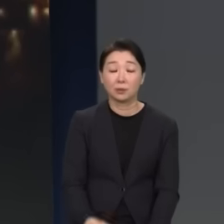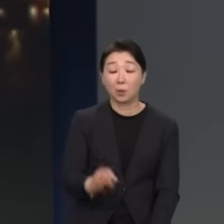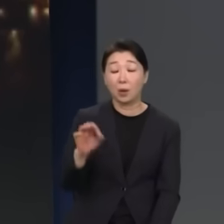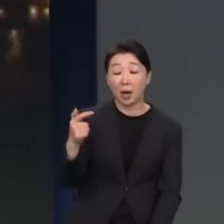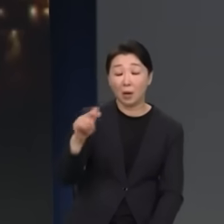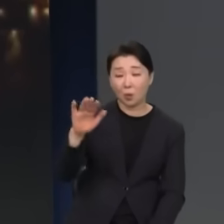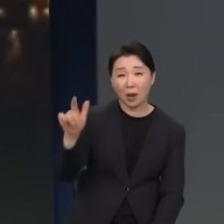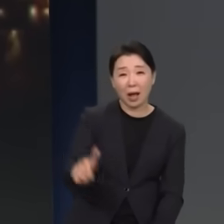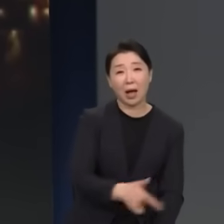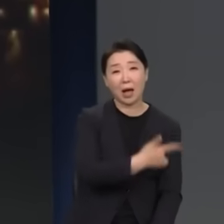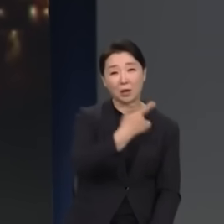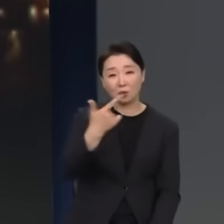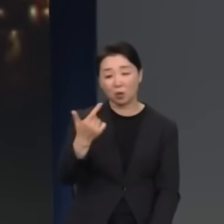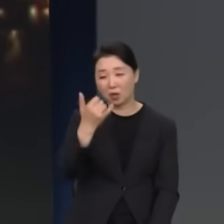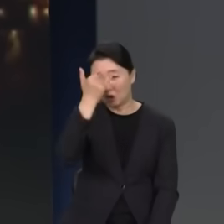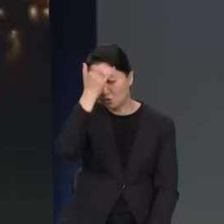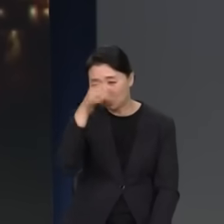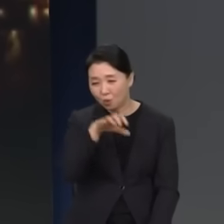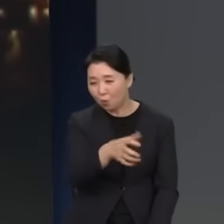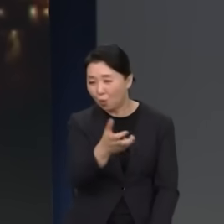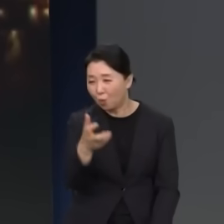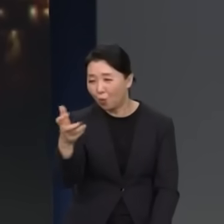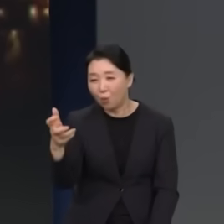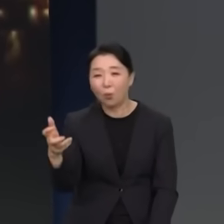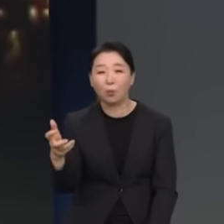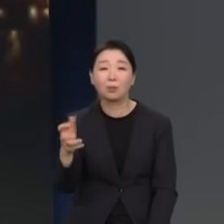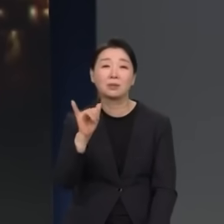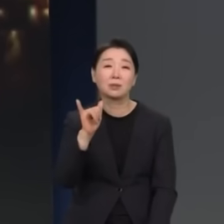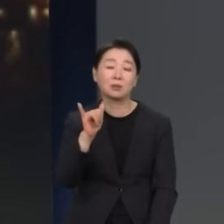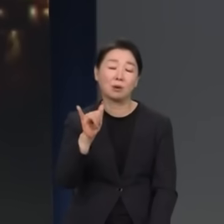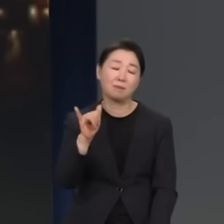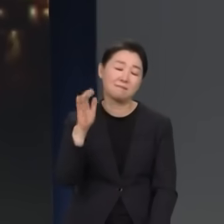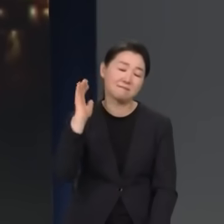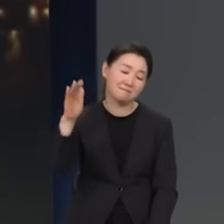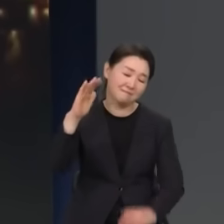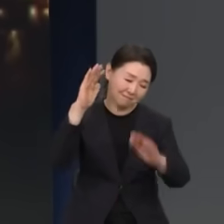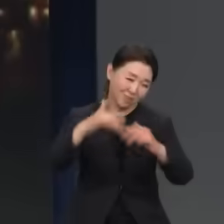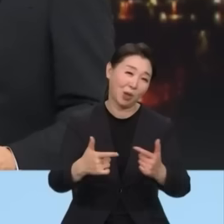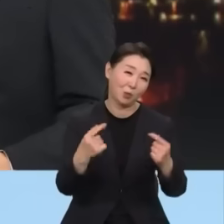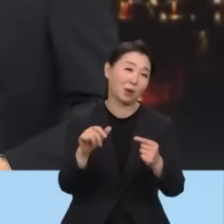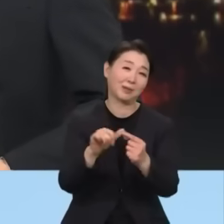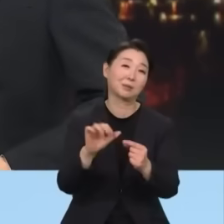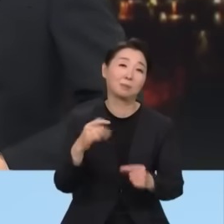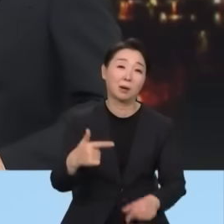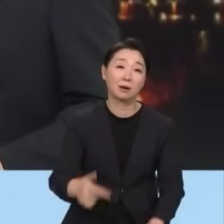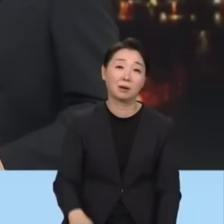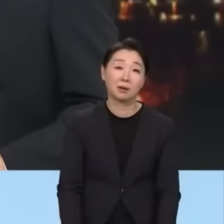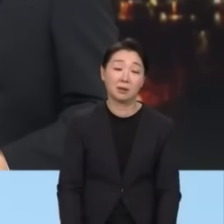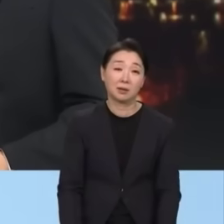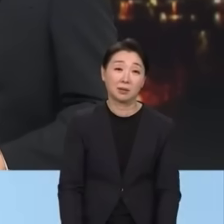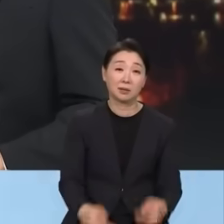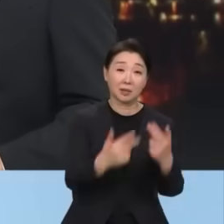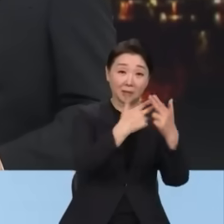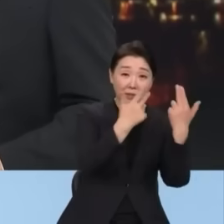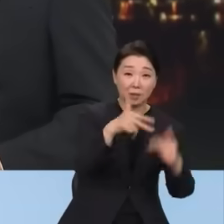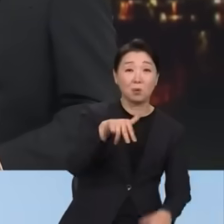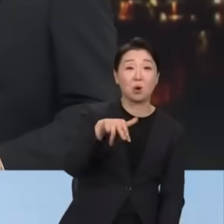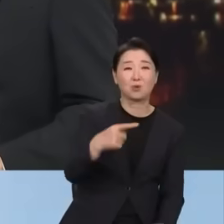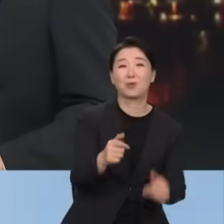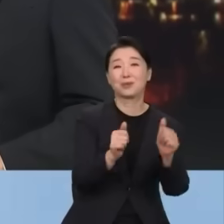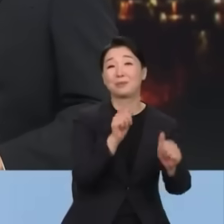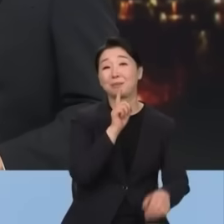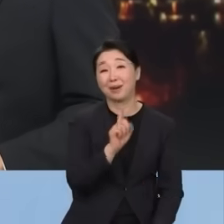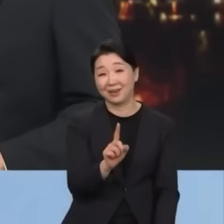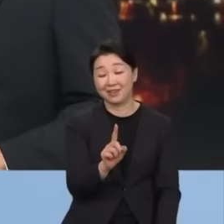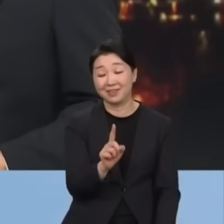오늘 하루 종일 충청권 유세를 하면서 다섯 군데 이상에서 같은 비난을 했습니다. 네, 뭐 2조 심판이라고 하더라고요. 요즘에 자주 쓰고 있는